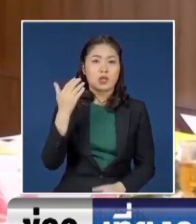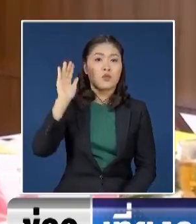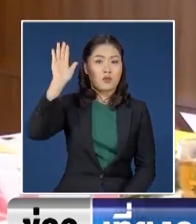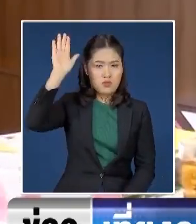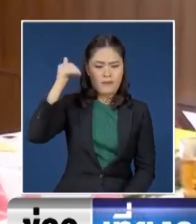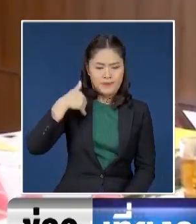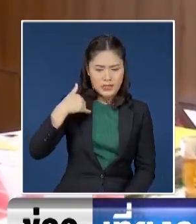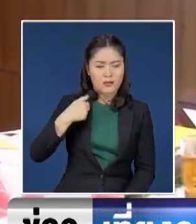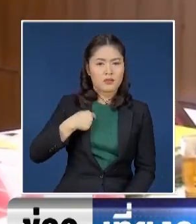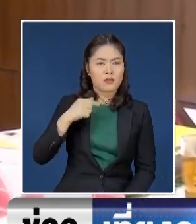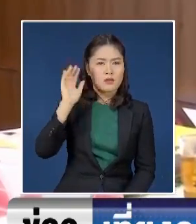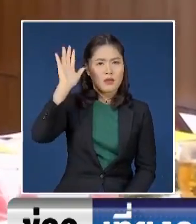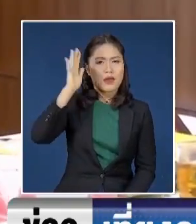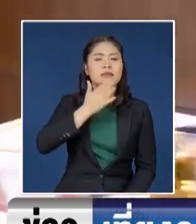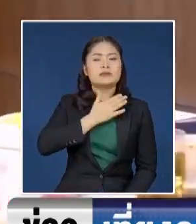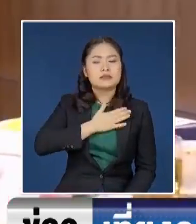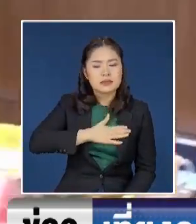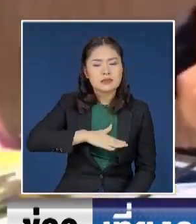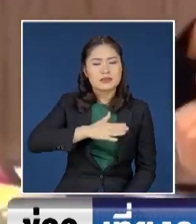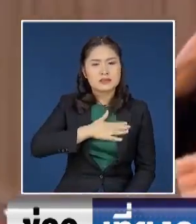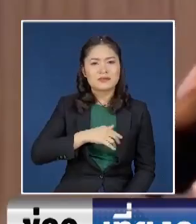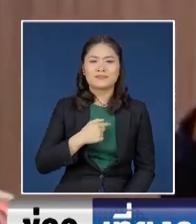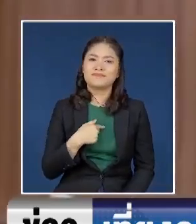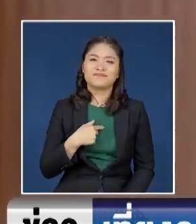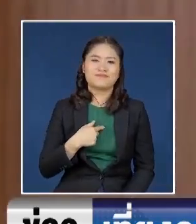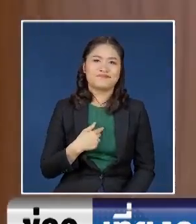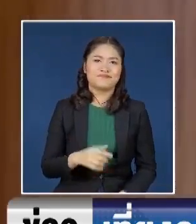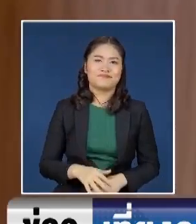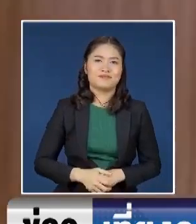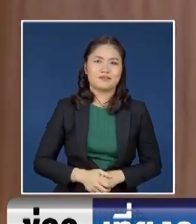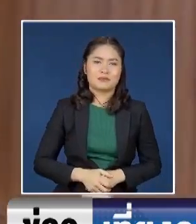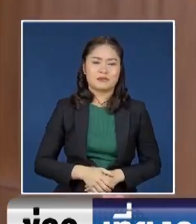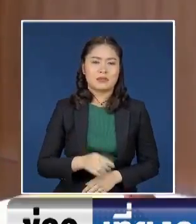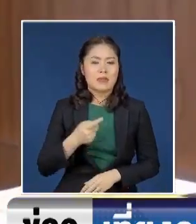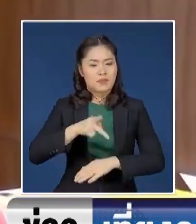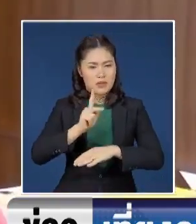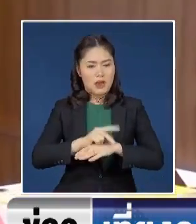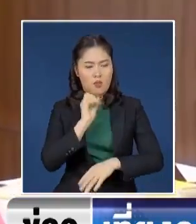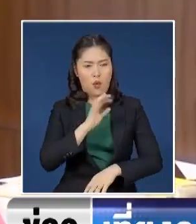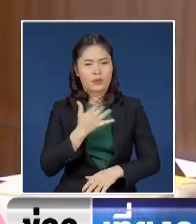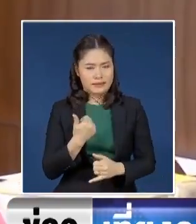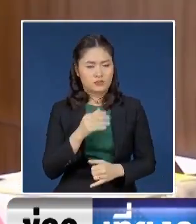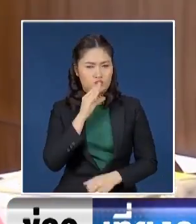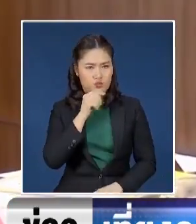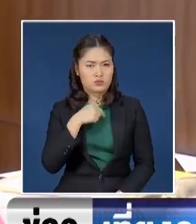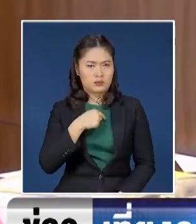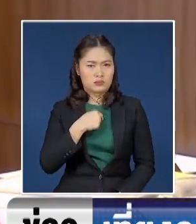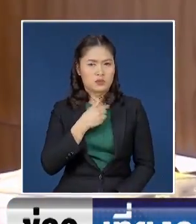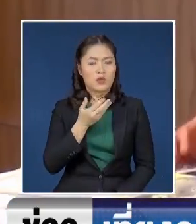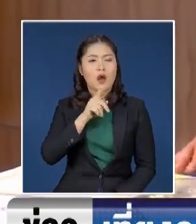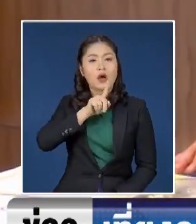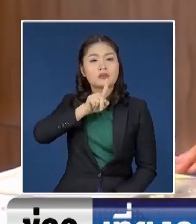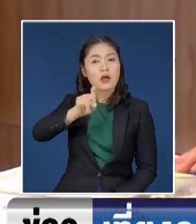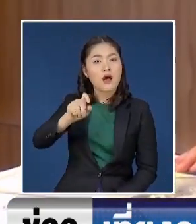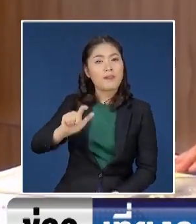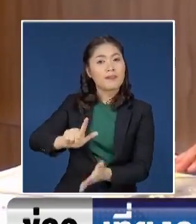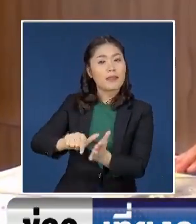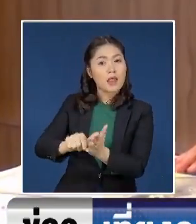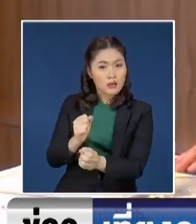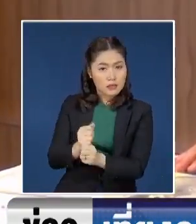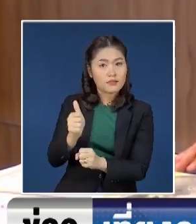ขอท่านอนุดิษฐ์นะครับผมก็ควรจะพูดได ้ ขอท่านอนุดิษฐ์ครับ ผมยังพูดประเด็นนี้อยู่นะเลขาดูที่น